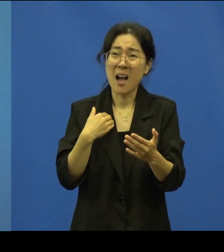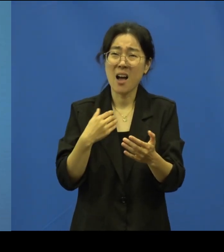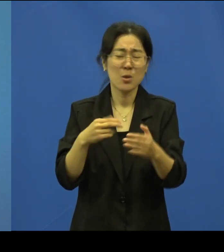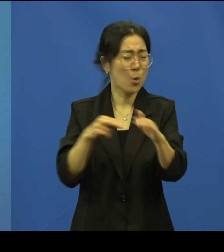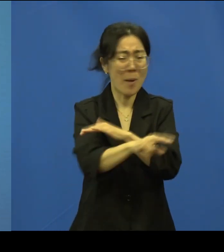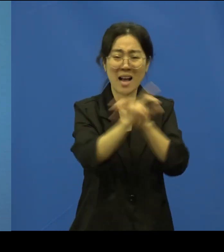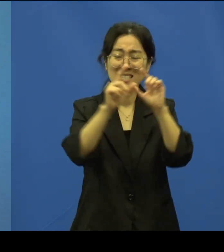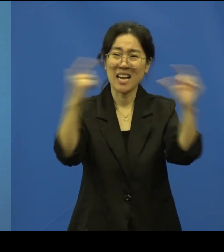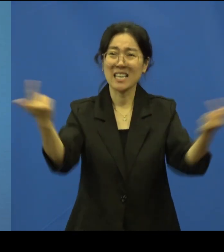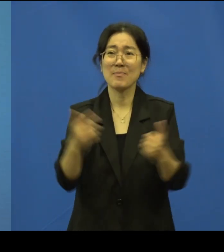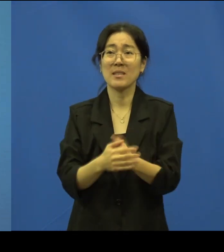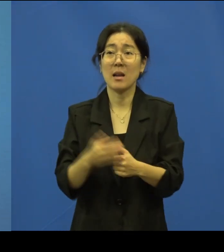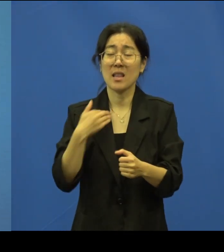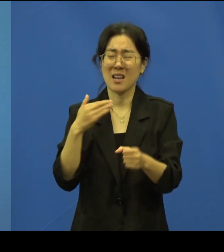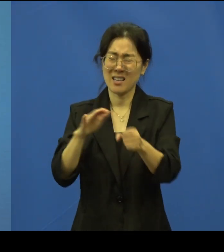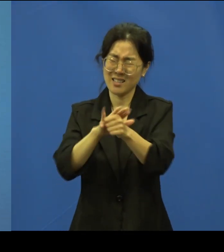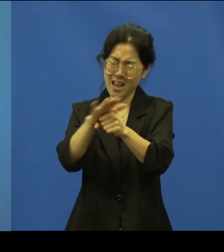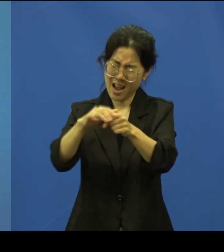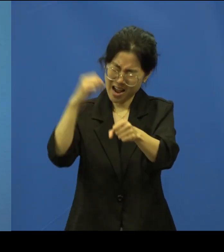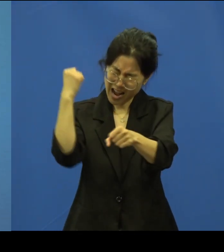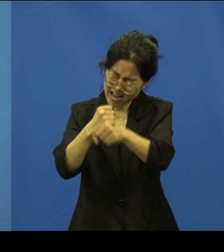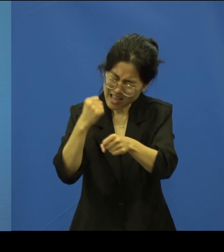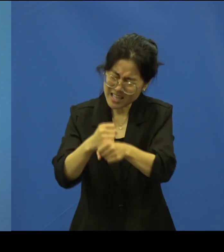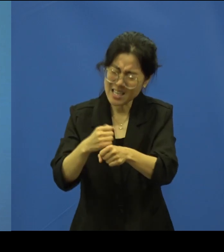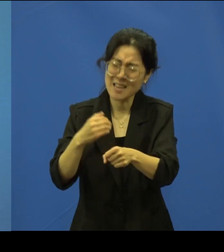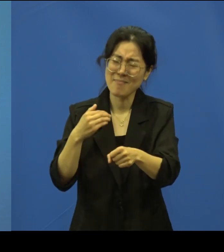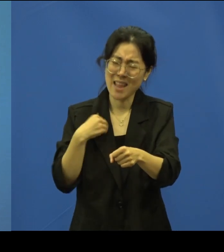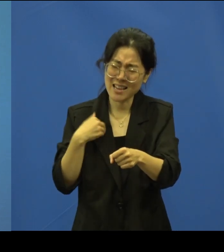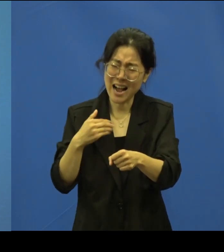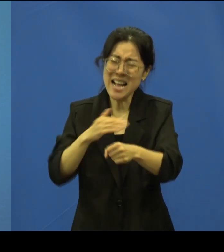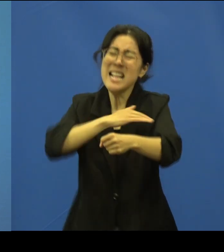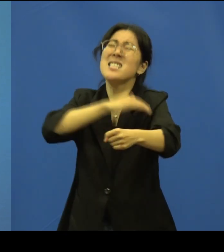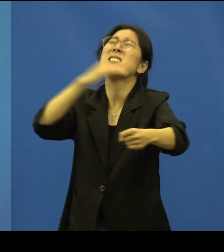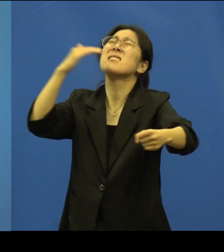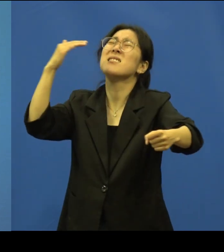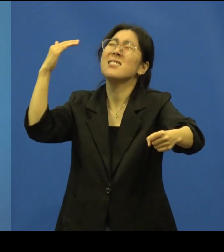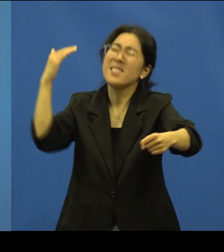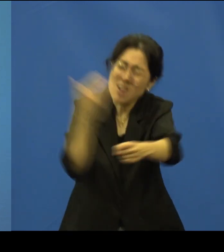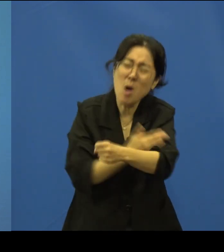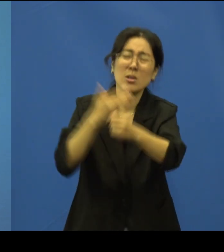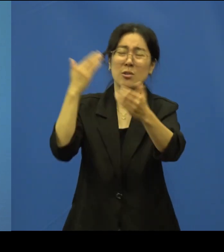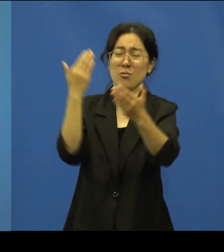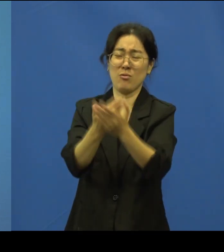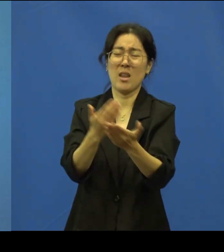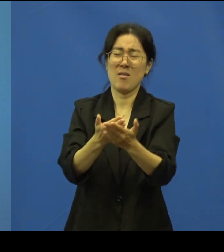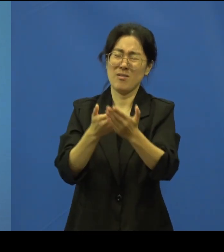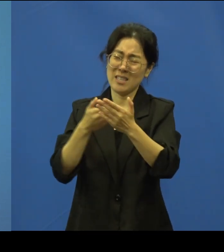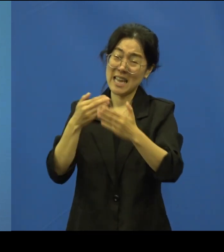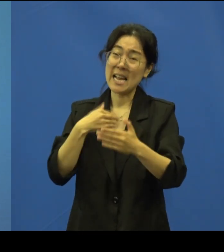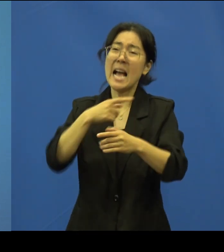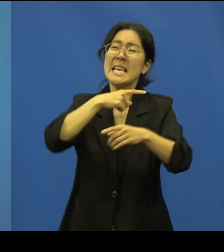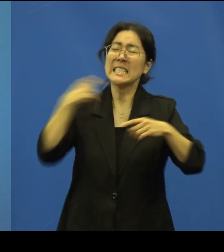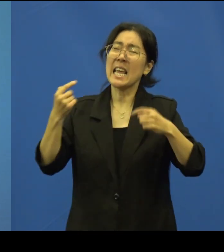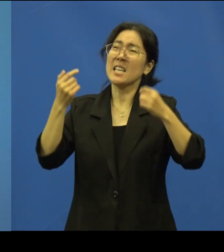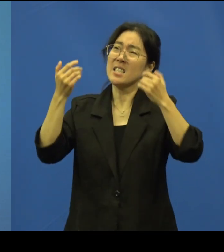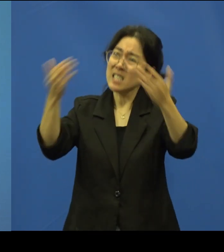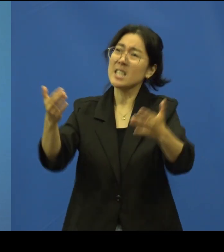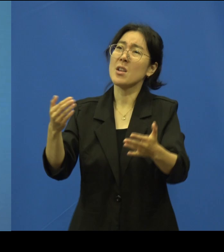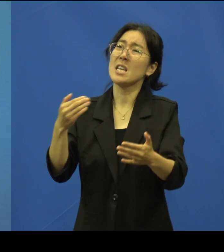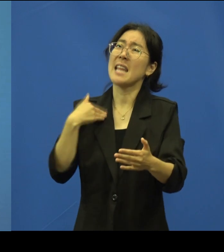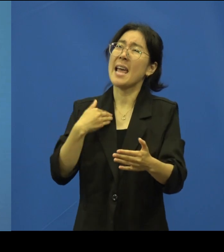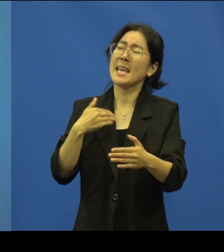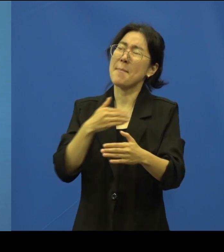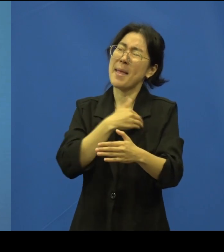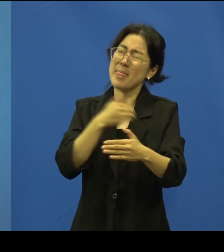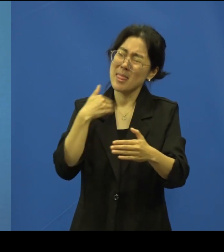그 사람 사랑할 테니 저에게 사랑의 능력을 주십시오. 주님, 제가 희생할 테니 주여